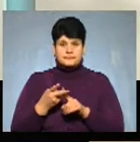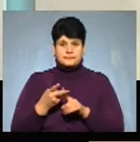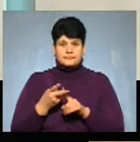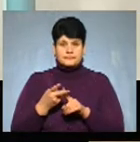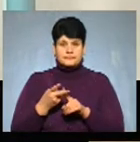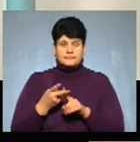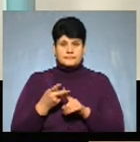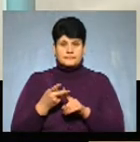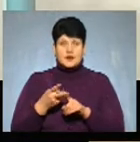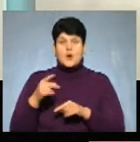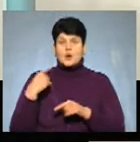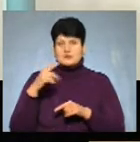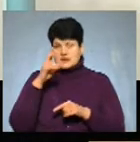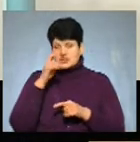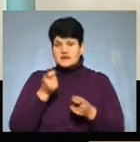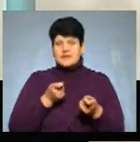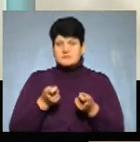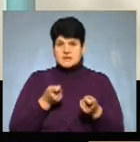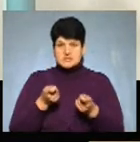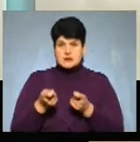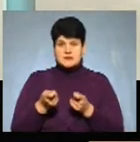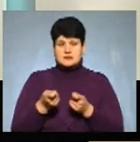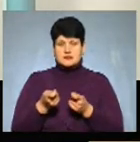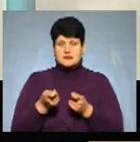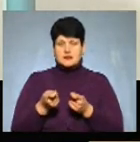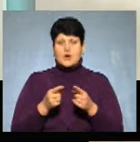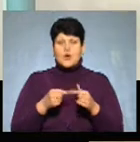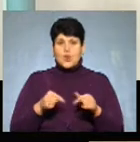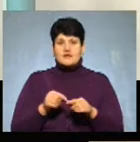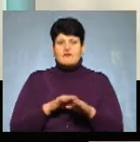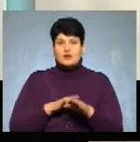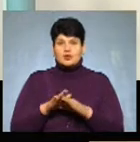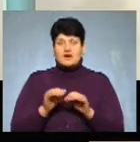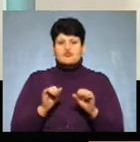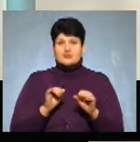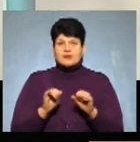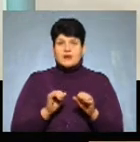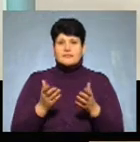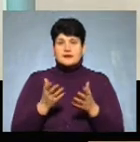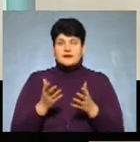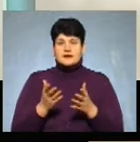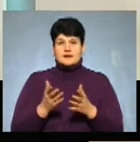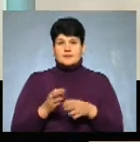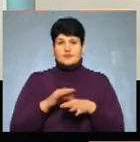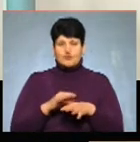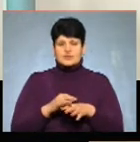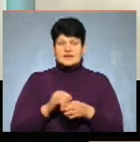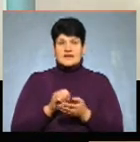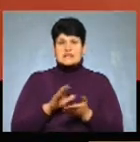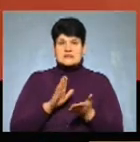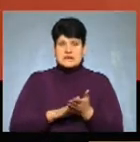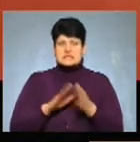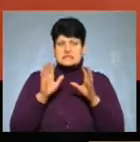що обласна державна адміністрація, як орган виконавчої влади, який здійснює реєстрацію